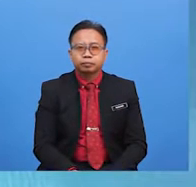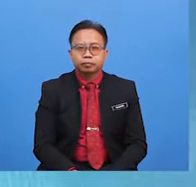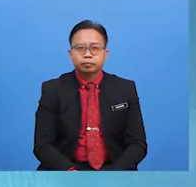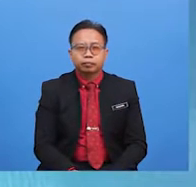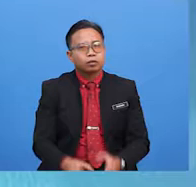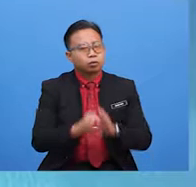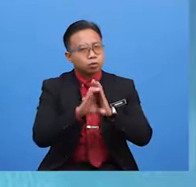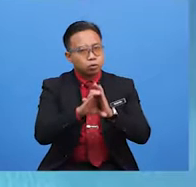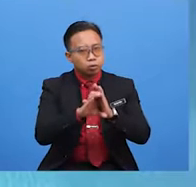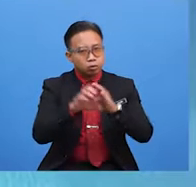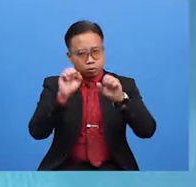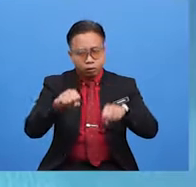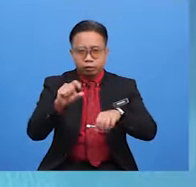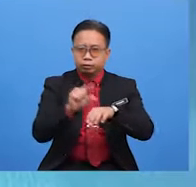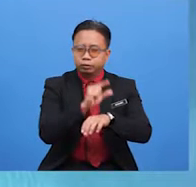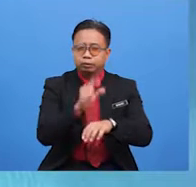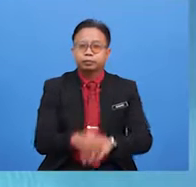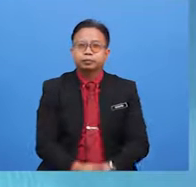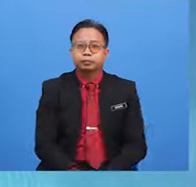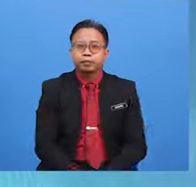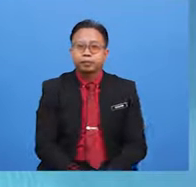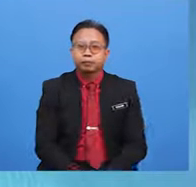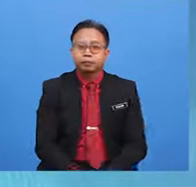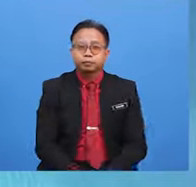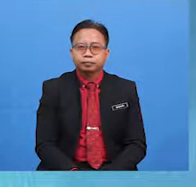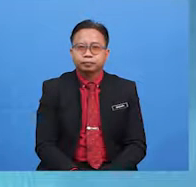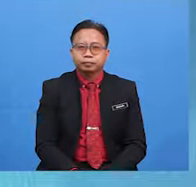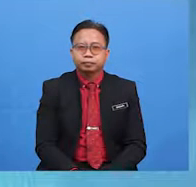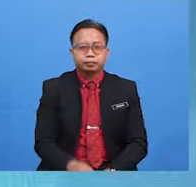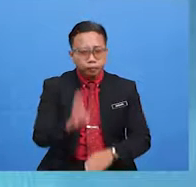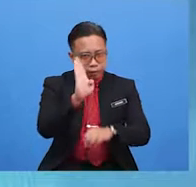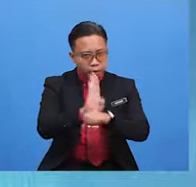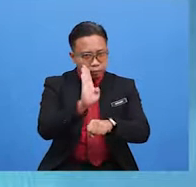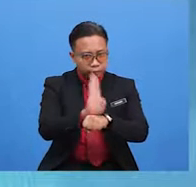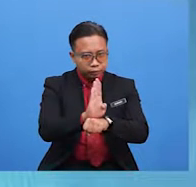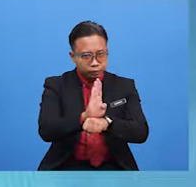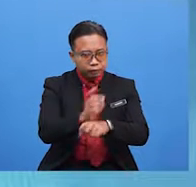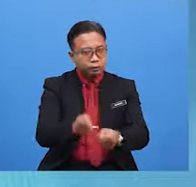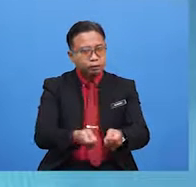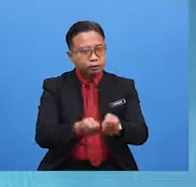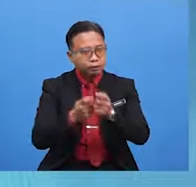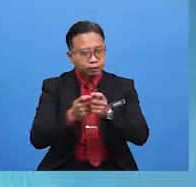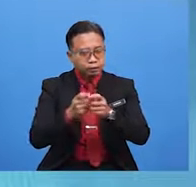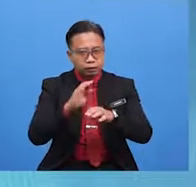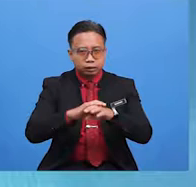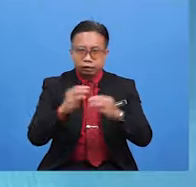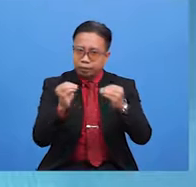Misalnya, kita boleh menggunakan magnet ke atas besi dan besi tertarik ke atas magnet